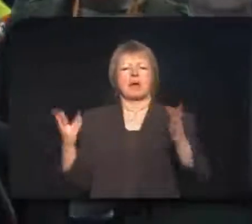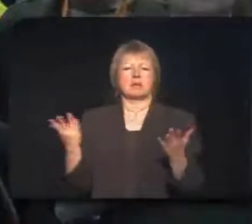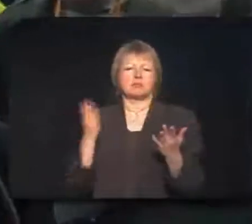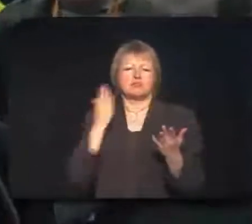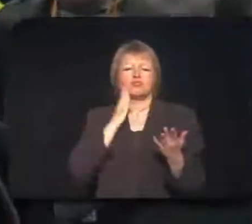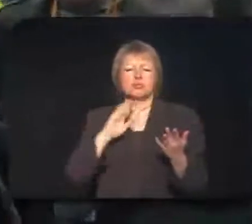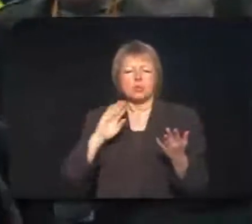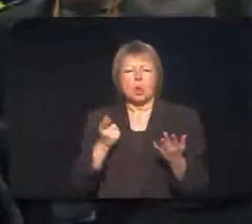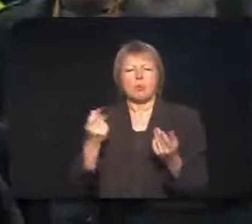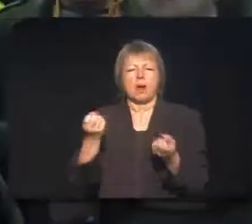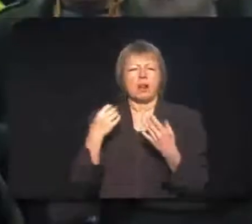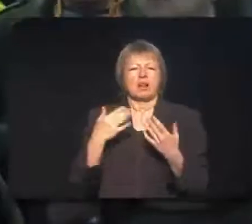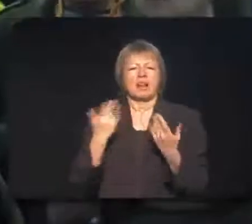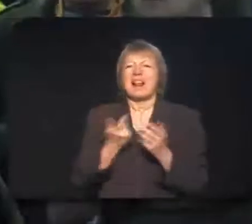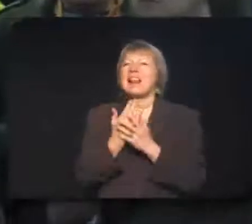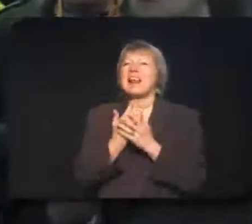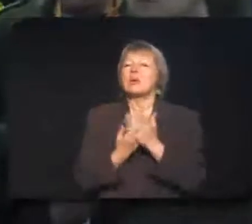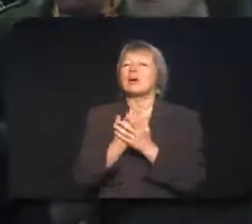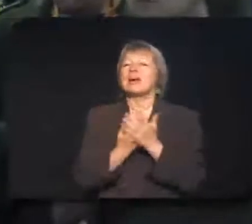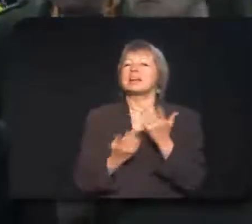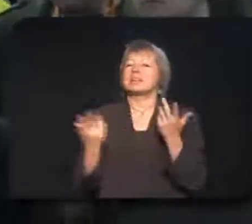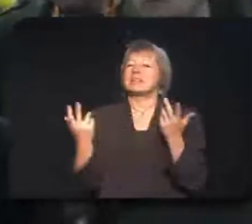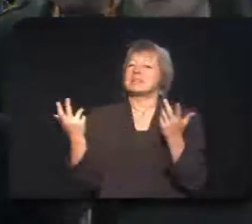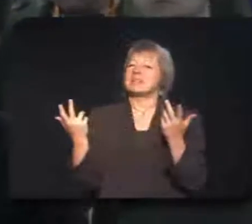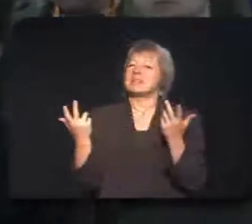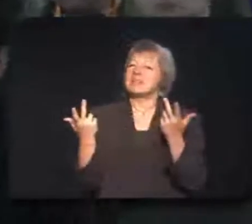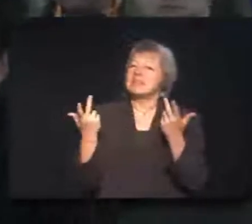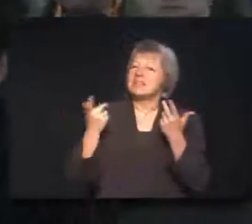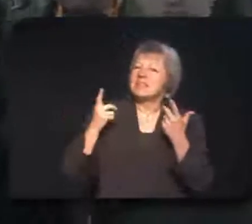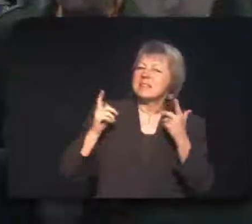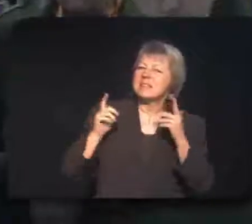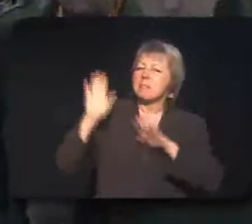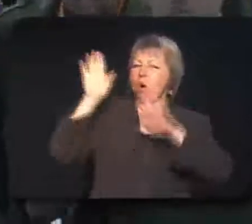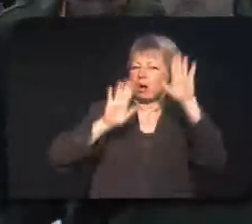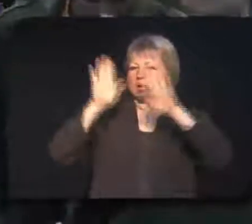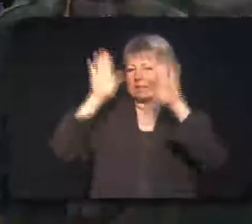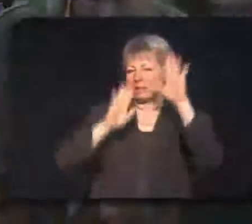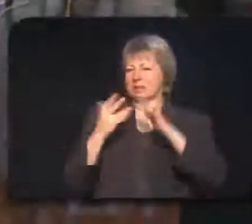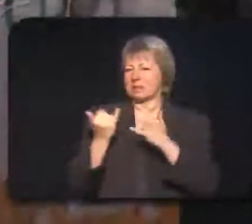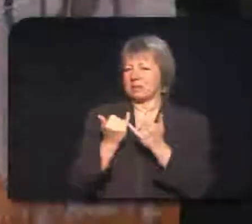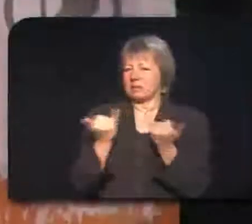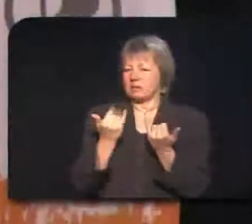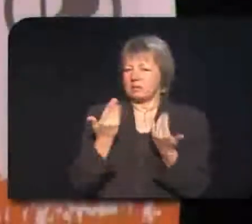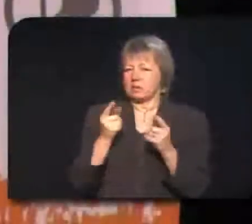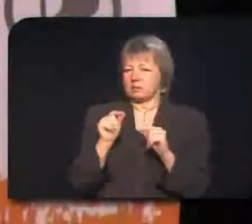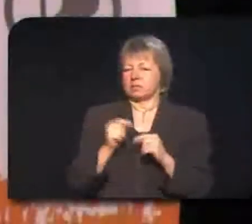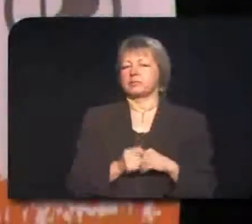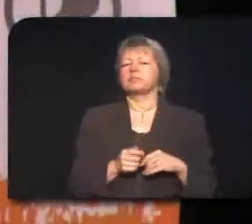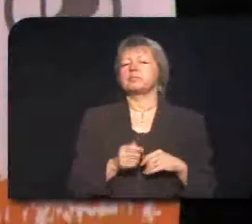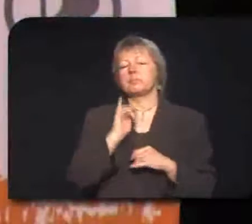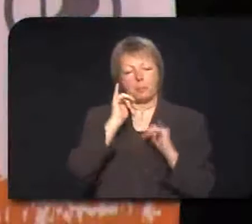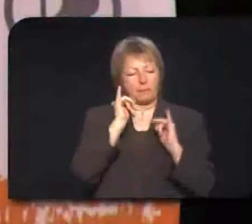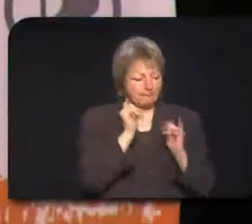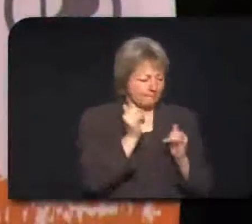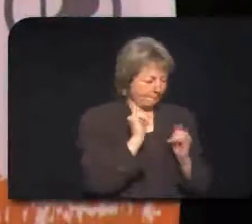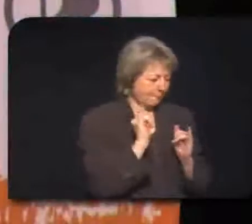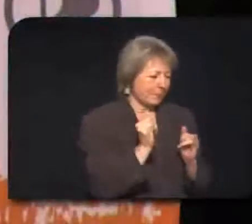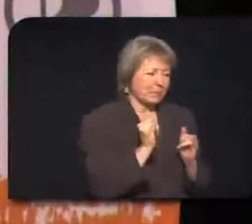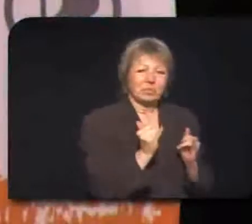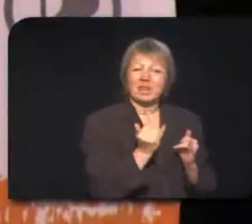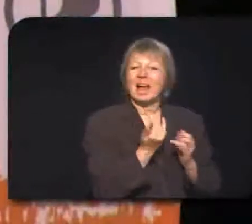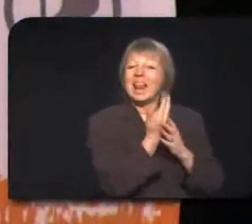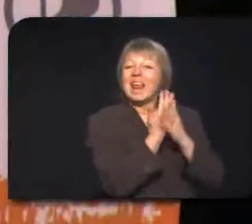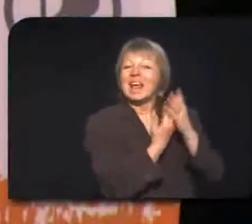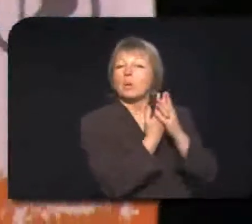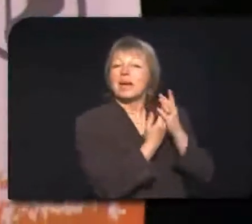Prinzipien von Liquid immer crazy ja diese sogenannten Prinzipien von Liquid emocrisy sind